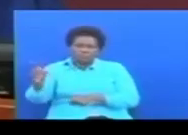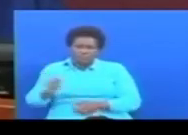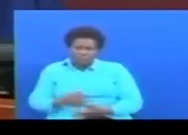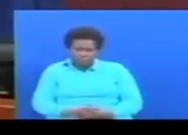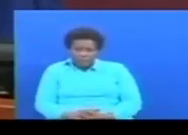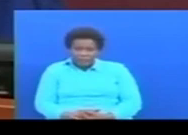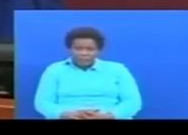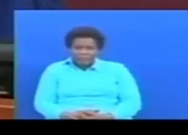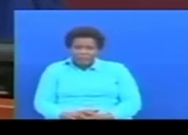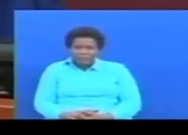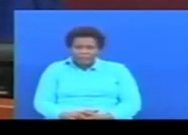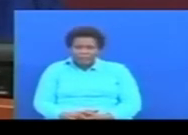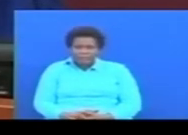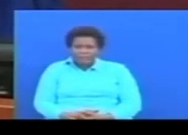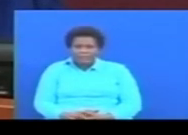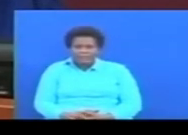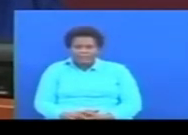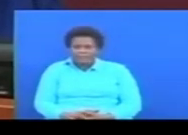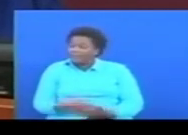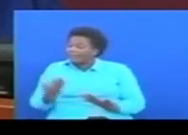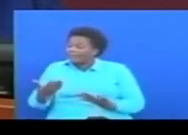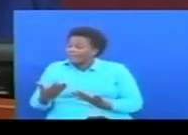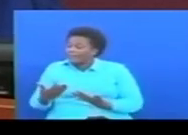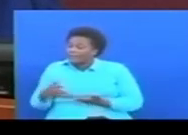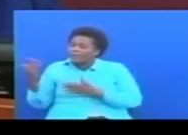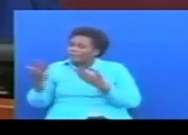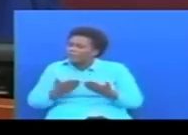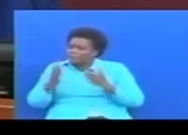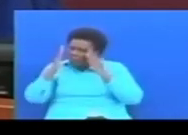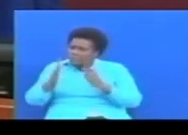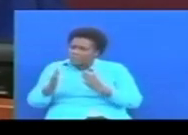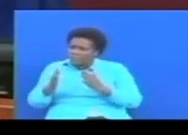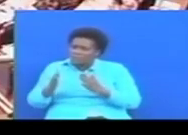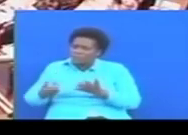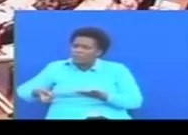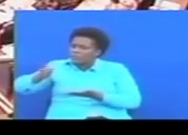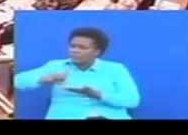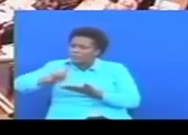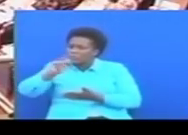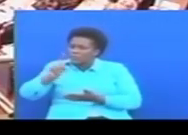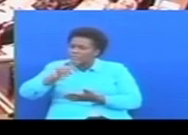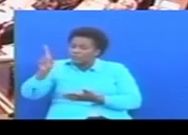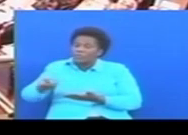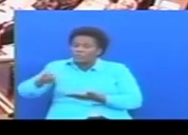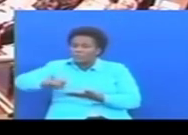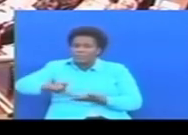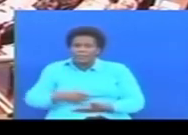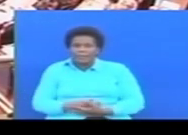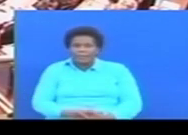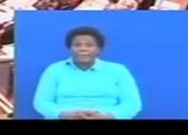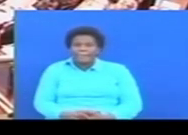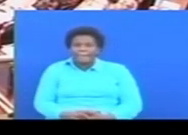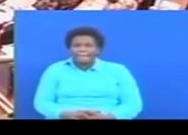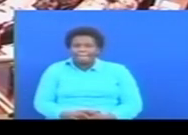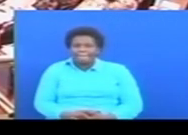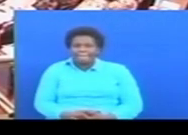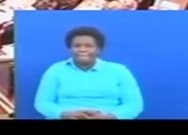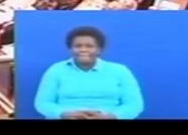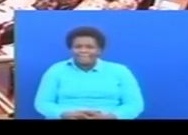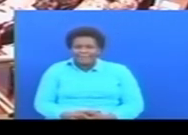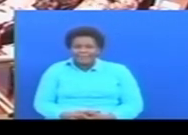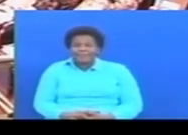Mheshimiwa Bagwanji Maganlal Maisuria, swali la nyongeza. Mheshimiwa Spika, Naibu Spika,